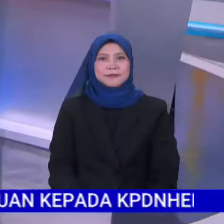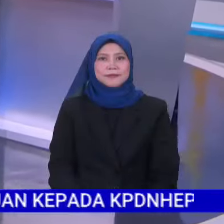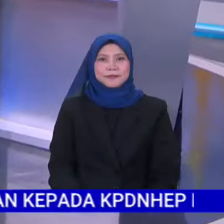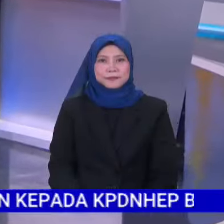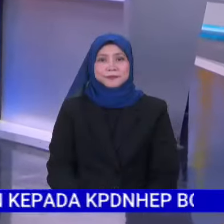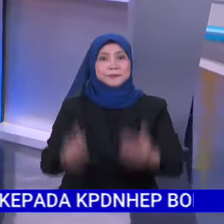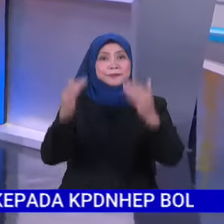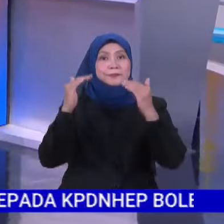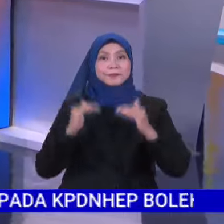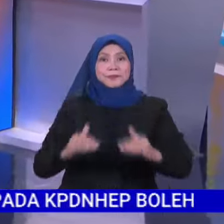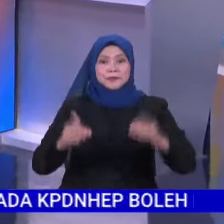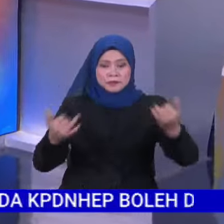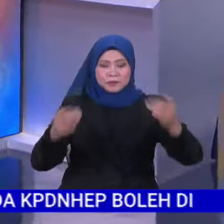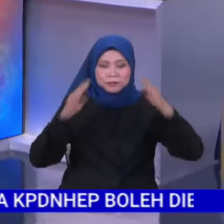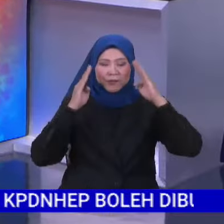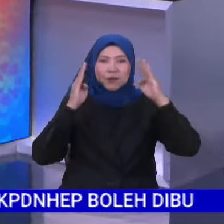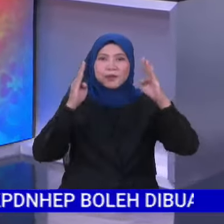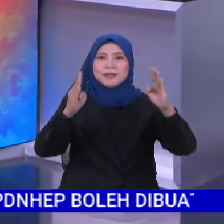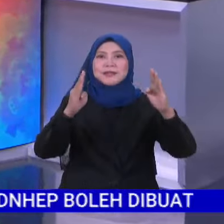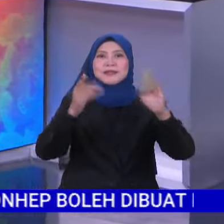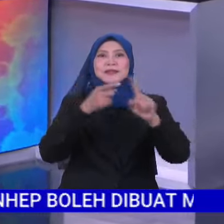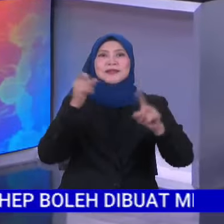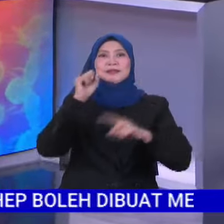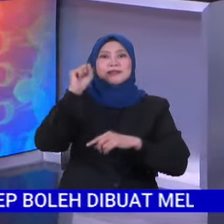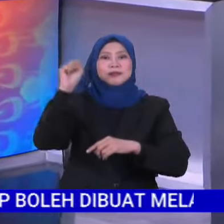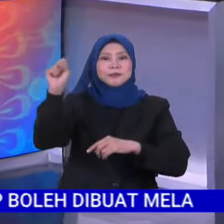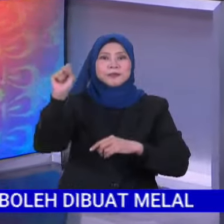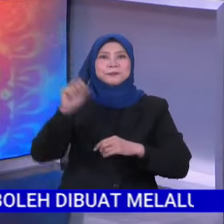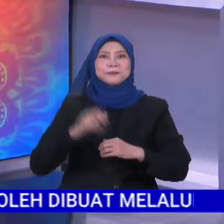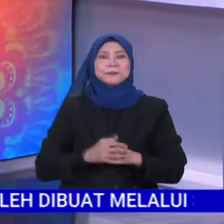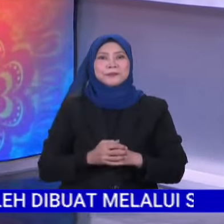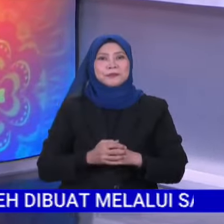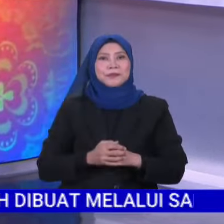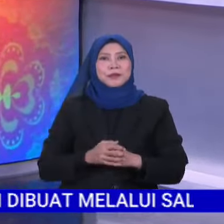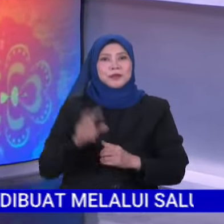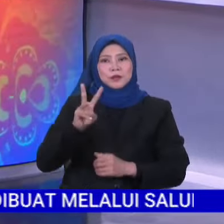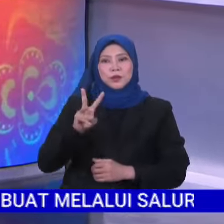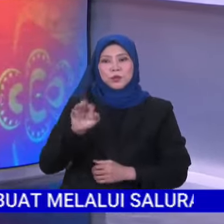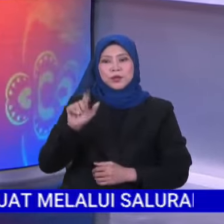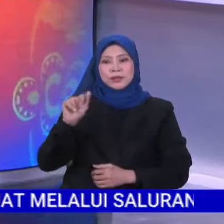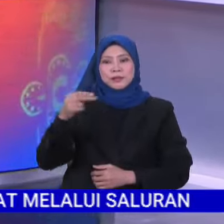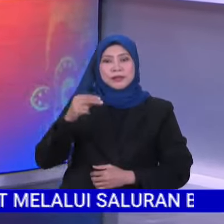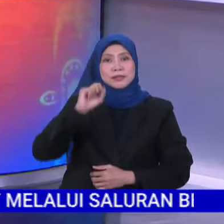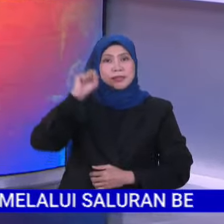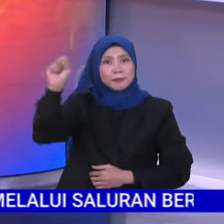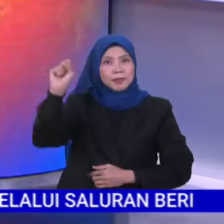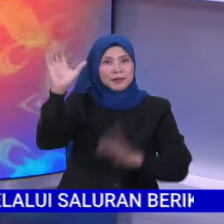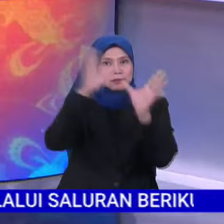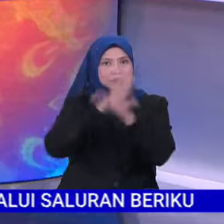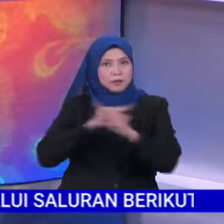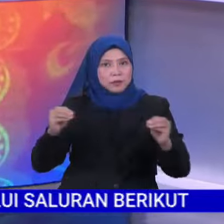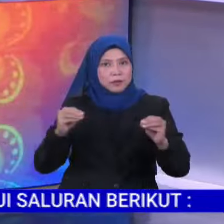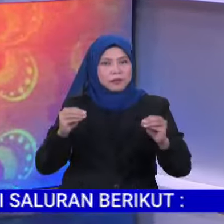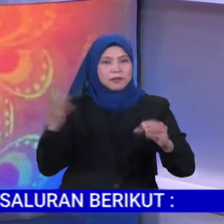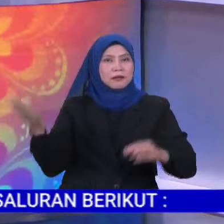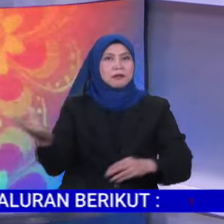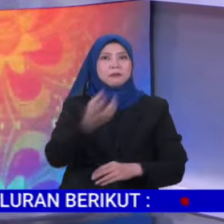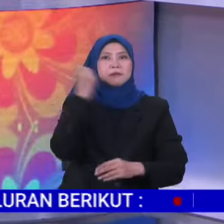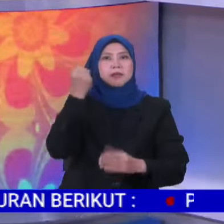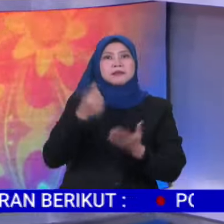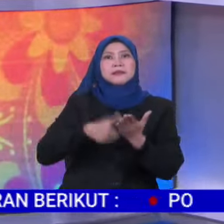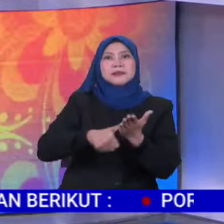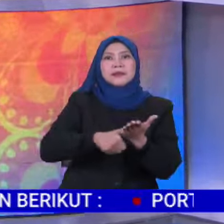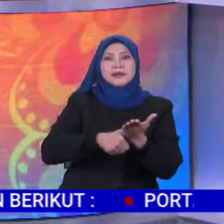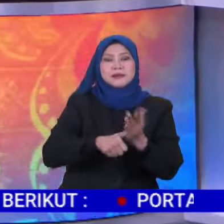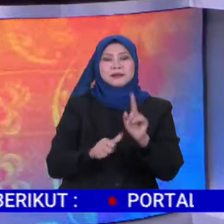seterusnya Fokus dari negeri di bawah Bayu status Wilayah Sabah dan Serawak seterang pasan dadah